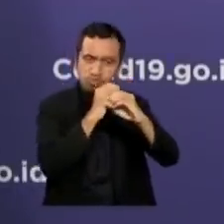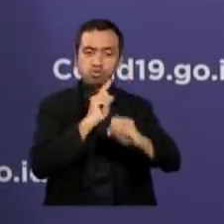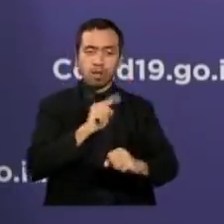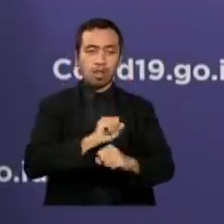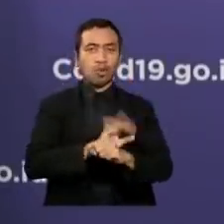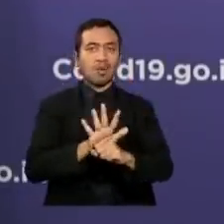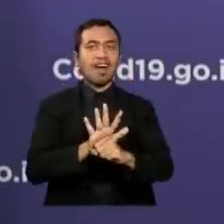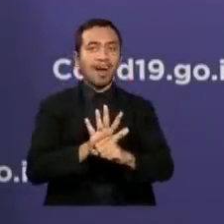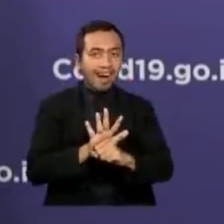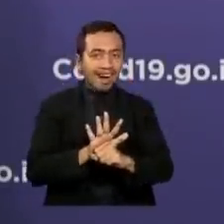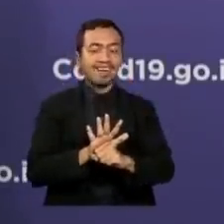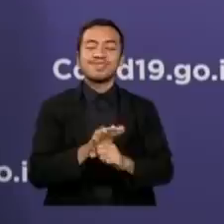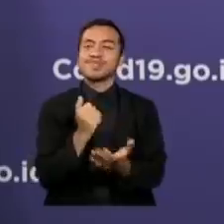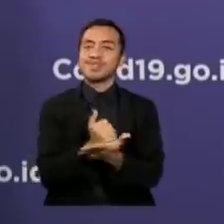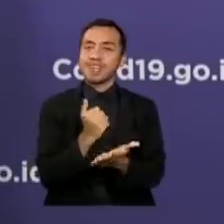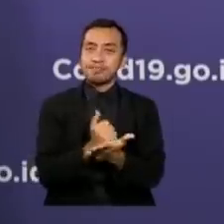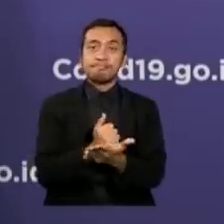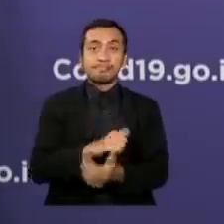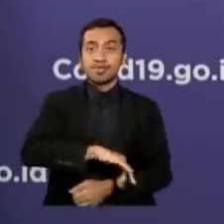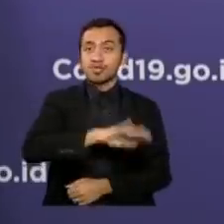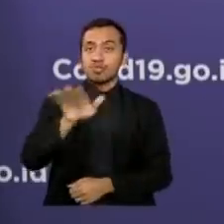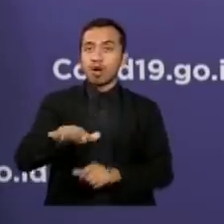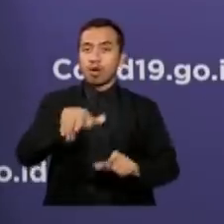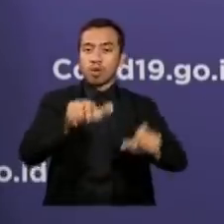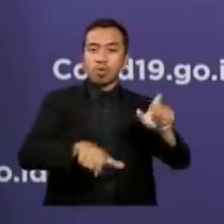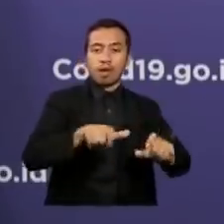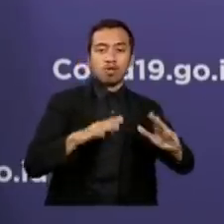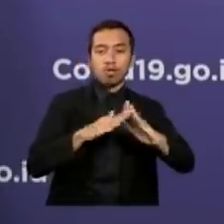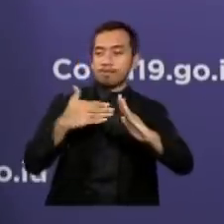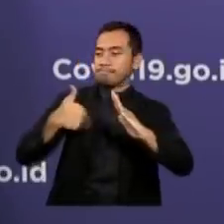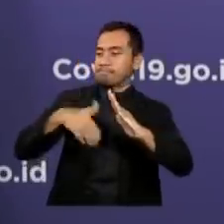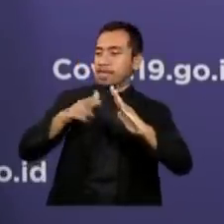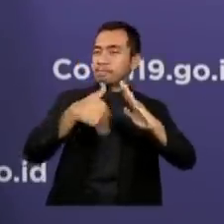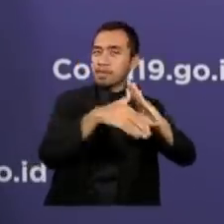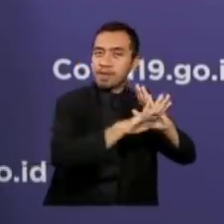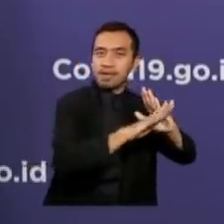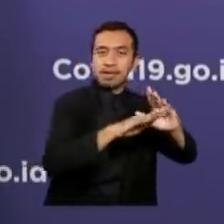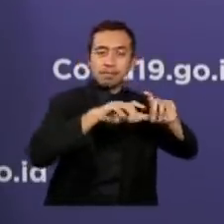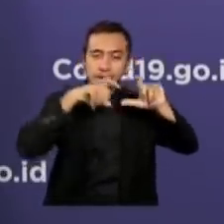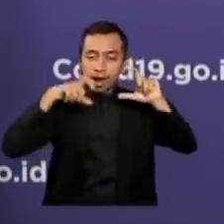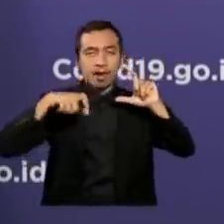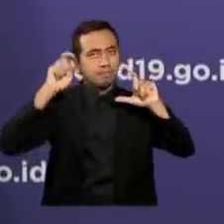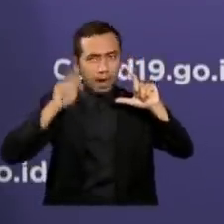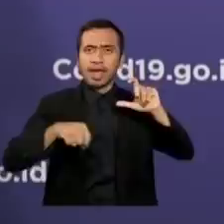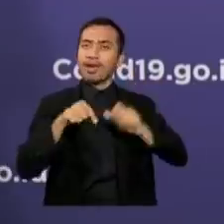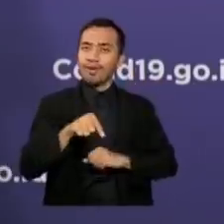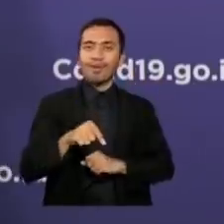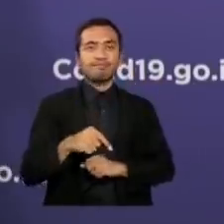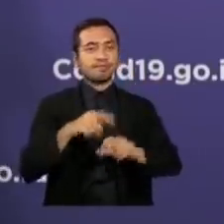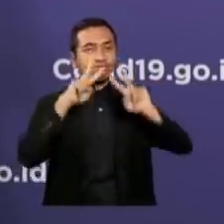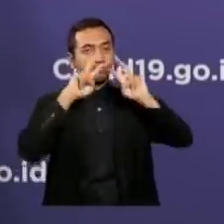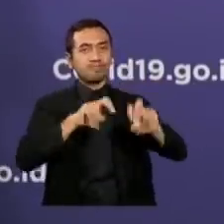semakin mengerti bahwa ternyata semua orang yang beraktifitas di luar rumah sangat disarankan untuk menggunakan